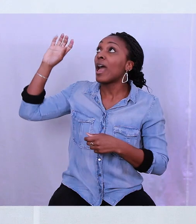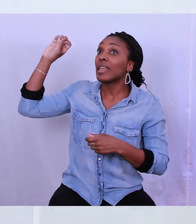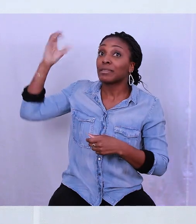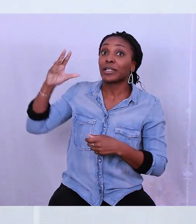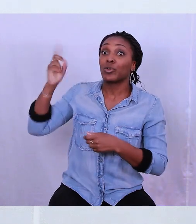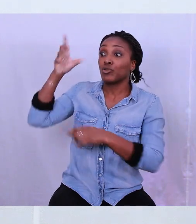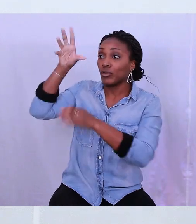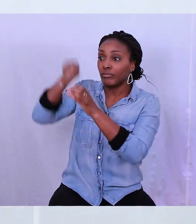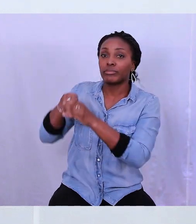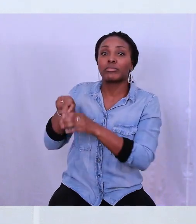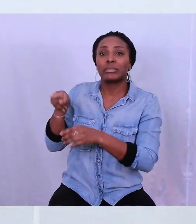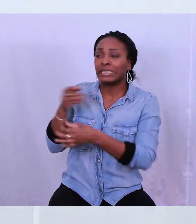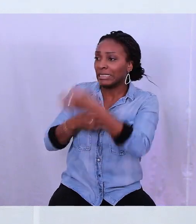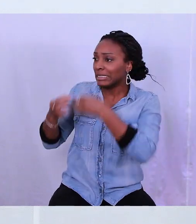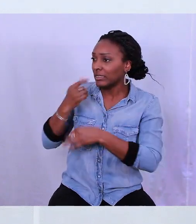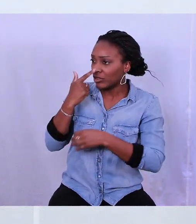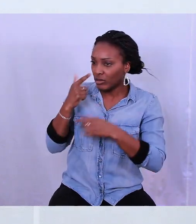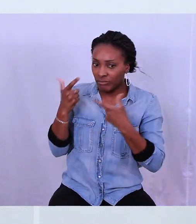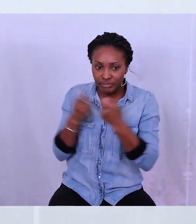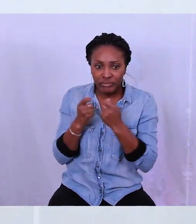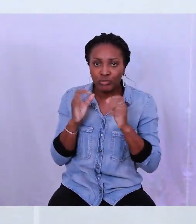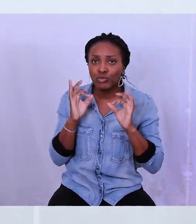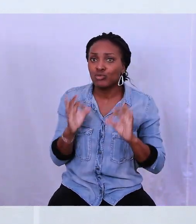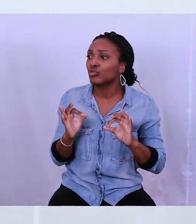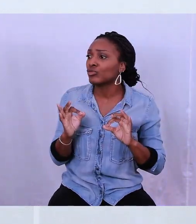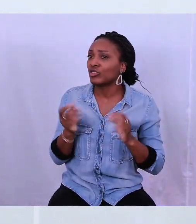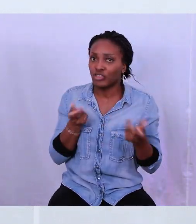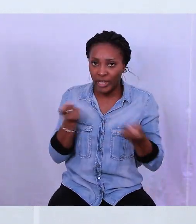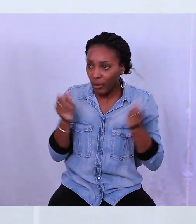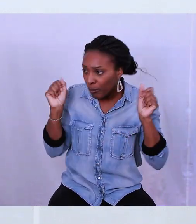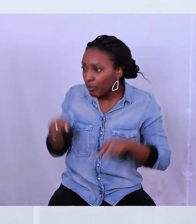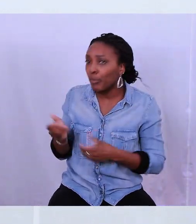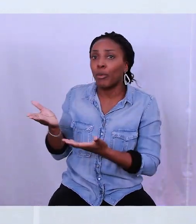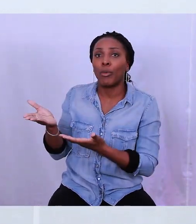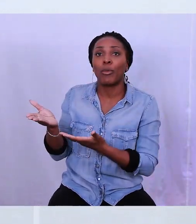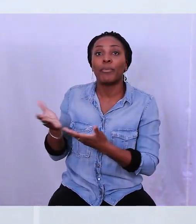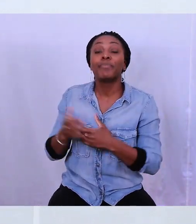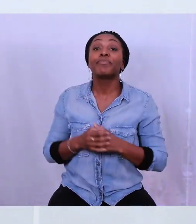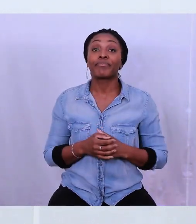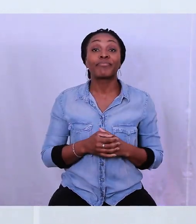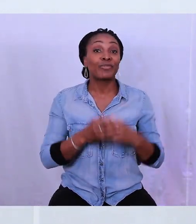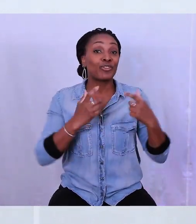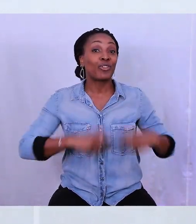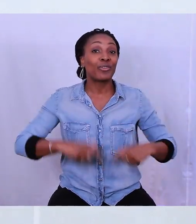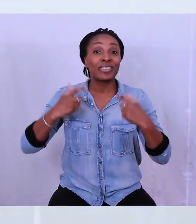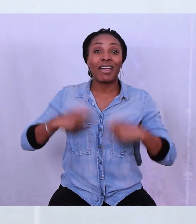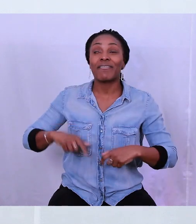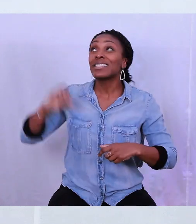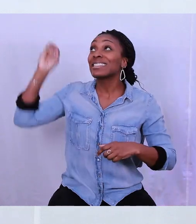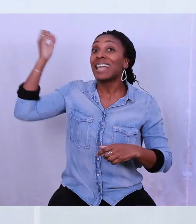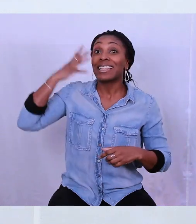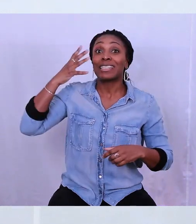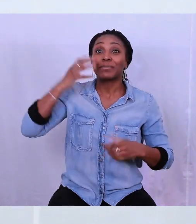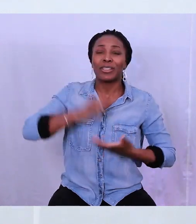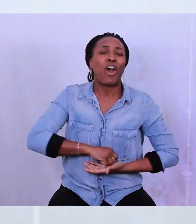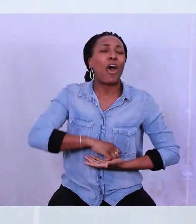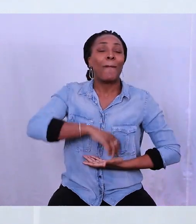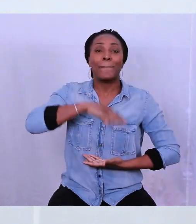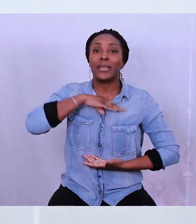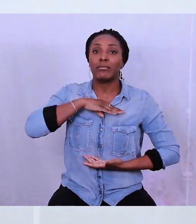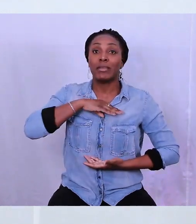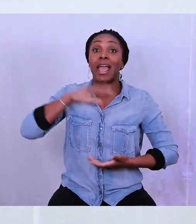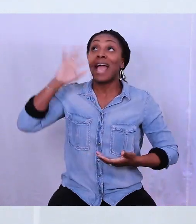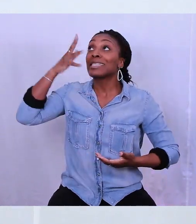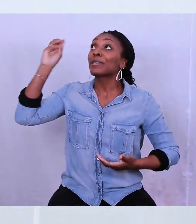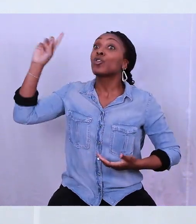dire, c'est exactement ce qu'il faut faire. Donc en fait, on voit que Joseph était rempli de l'Esprit de Dieu et cet